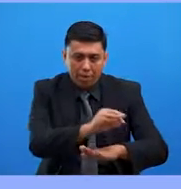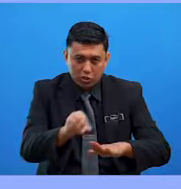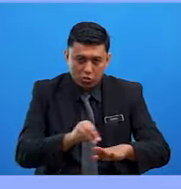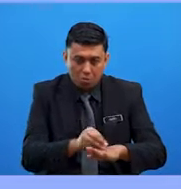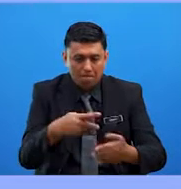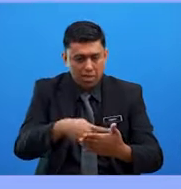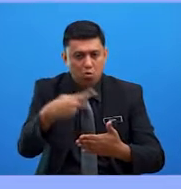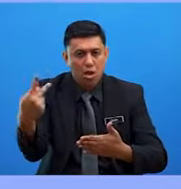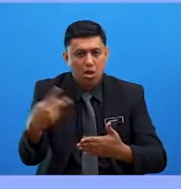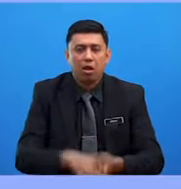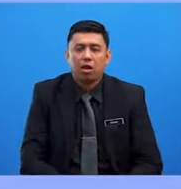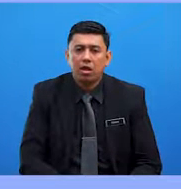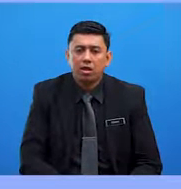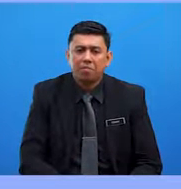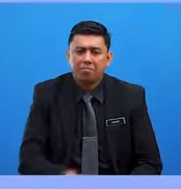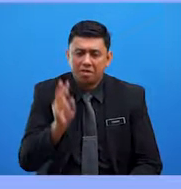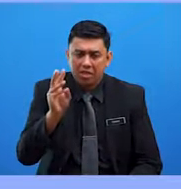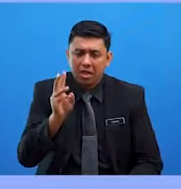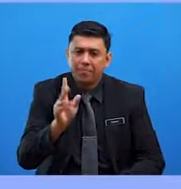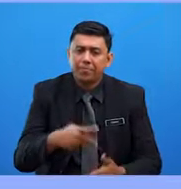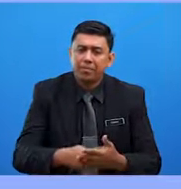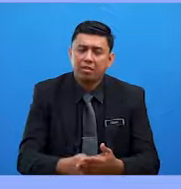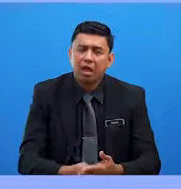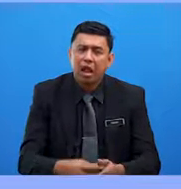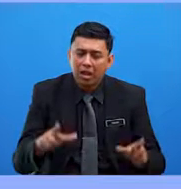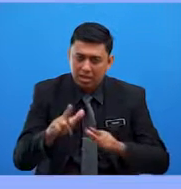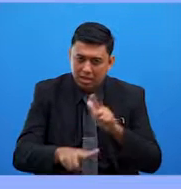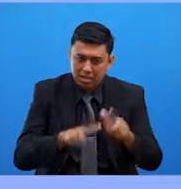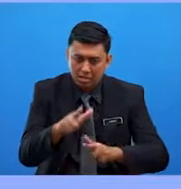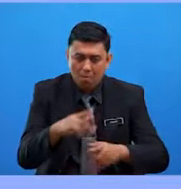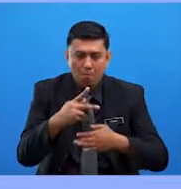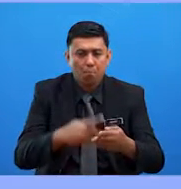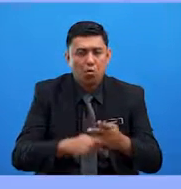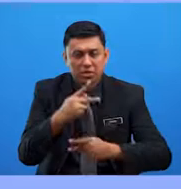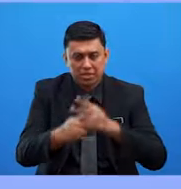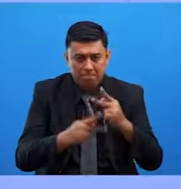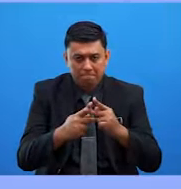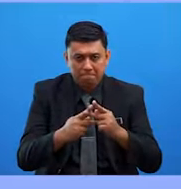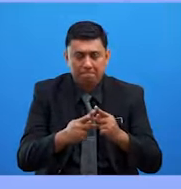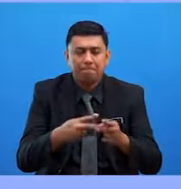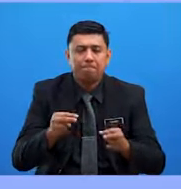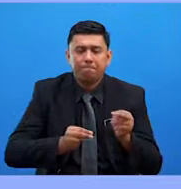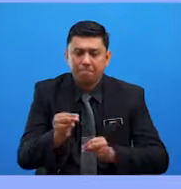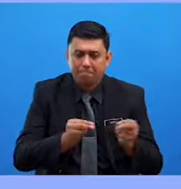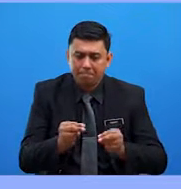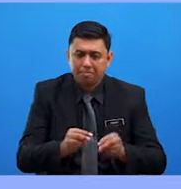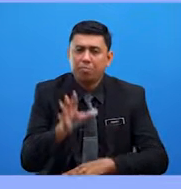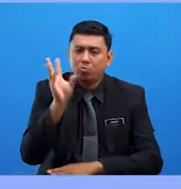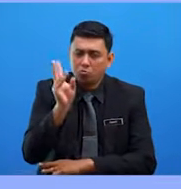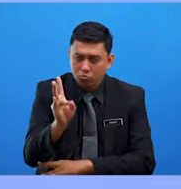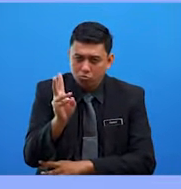Keenam, menjelaskan langkah yang terlibat di dalam proses perniagaan. Dan ketujuh,